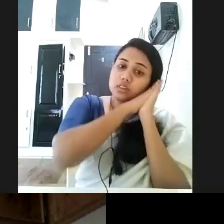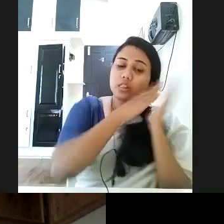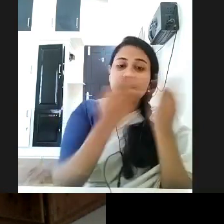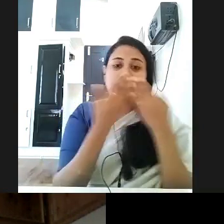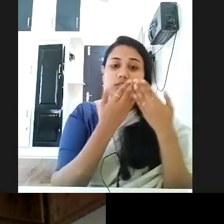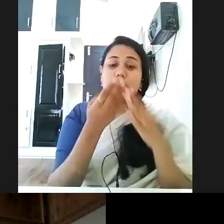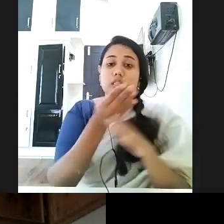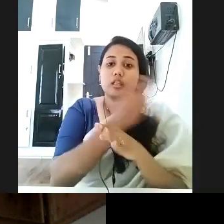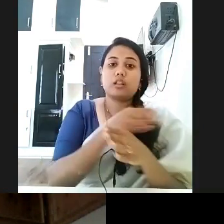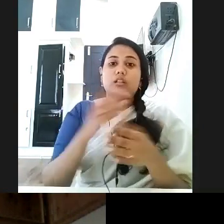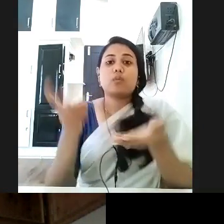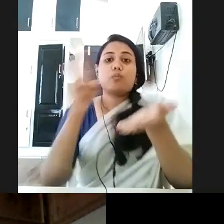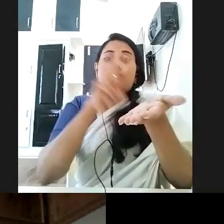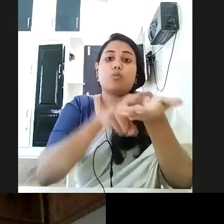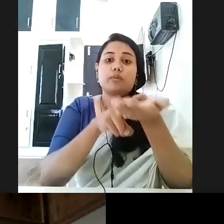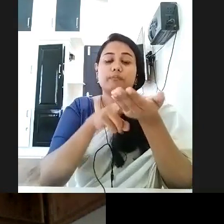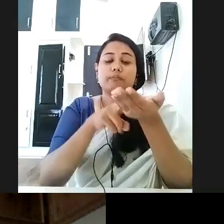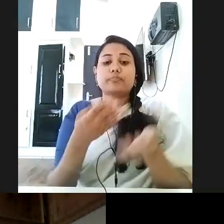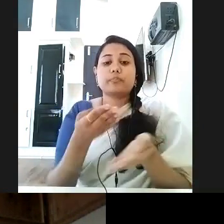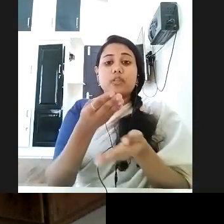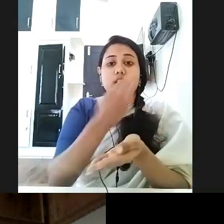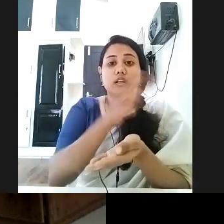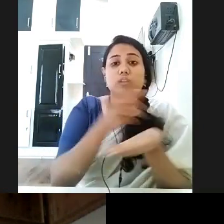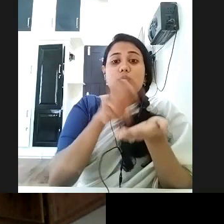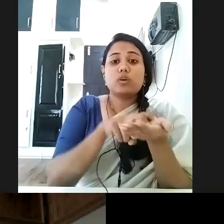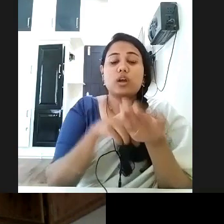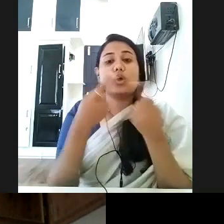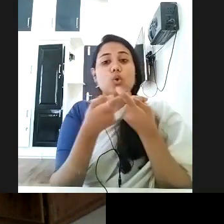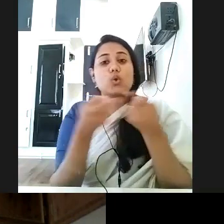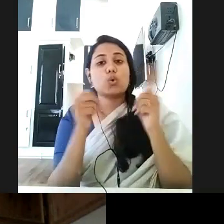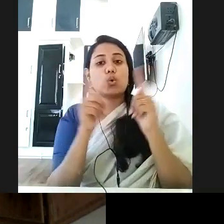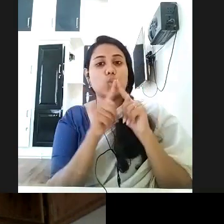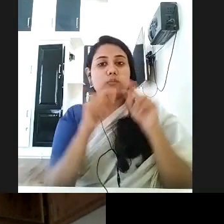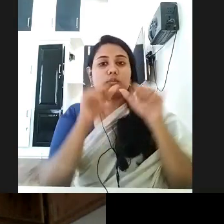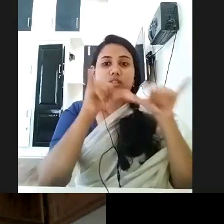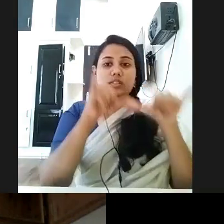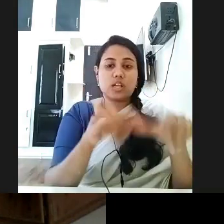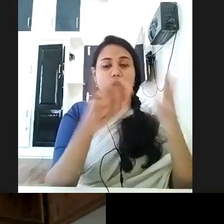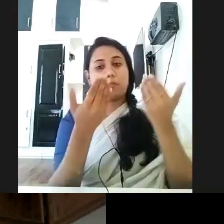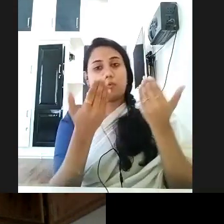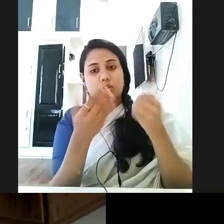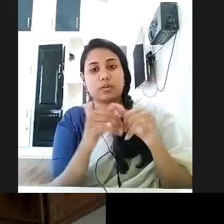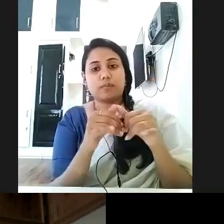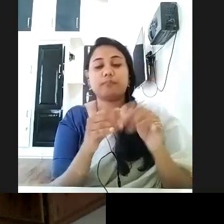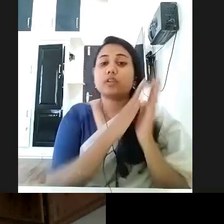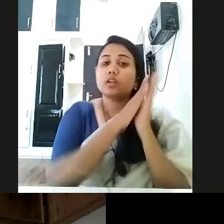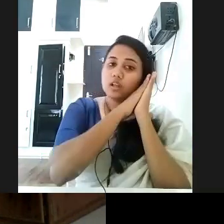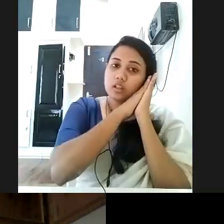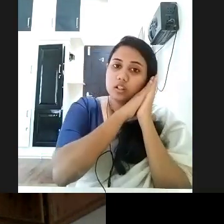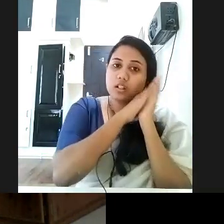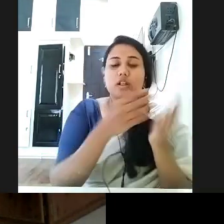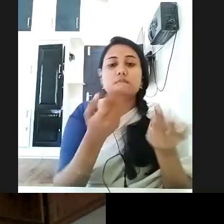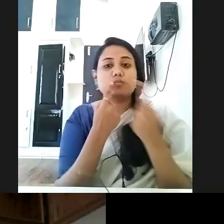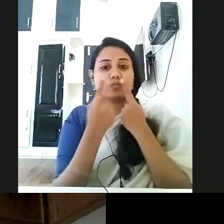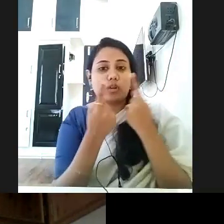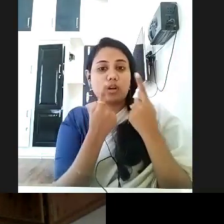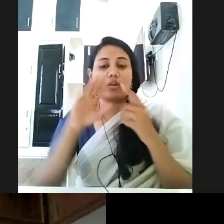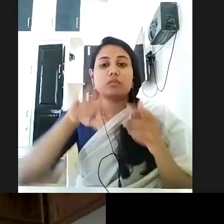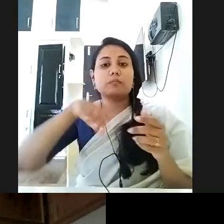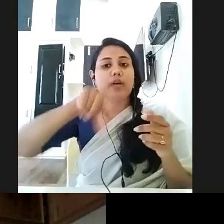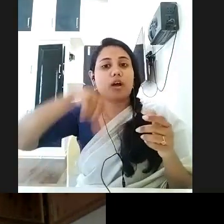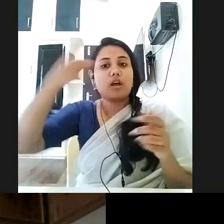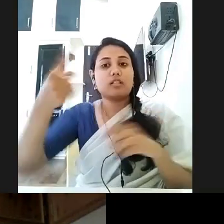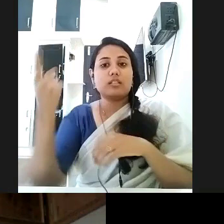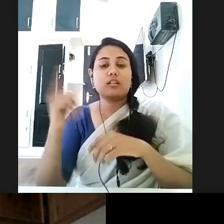ചെയ്തോളൂ. തലേനാൾ ബുക്ക് ചെയ്യണമെങ്കിൽ നിങ്ങൾക്ക് എന്തായാലും റൂം ഉണ്ടാവും, താമസിക്കാൻ പറ്റും അവിടെ. സോ സ്ലീപ്പ് സ്റ്റഡി കഴിഞ്ഞ് അടുത്ത ദിവസം എന്നെയും കണ്ടിട്ട് ബാക്കി